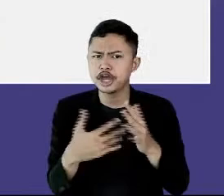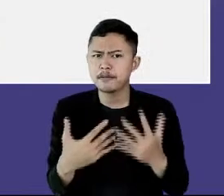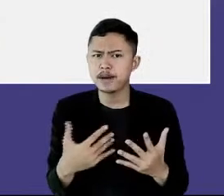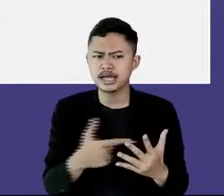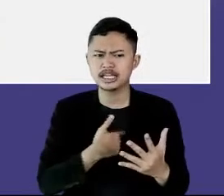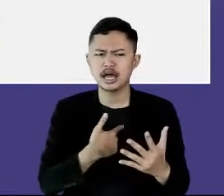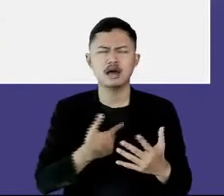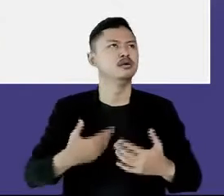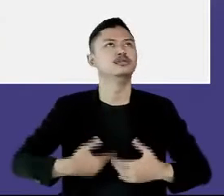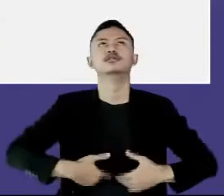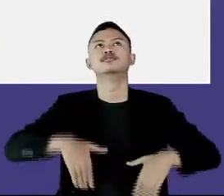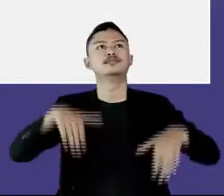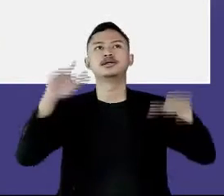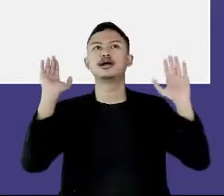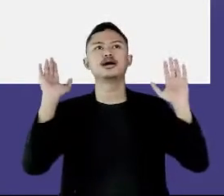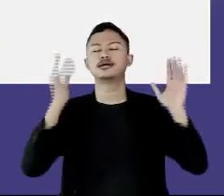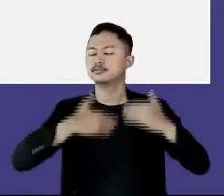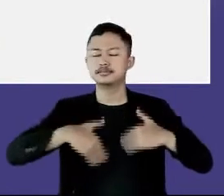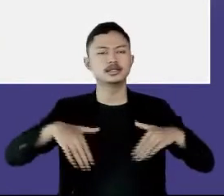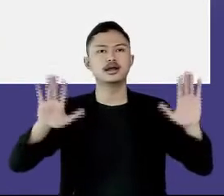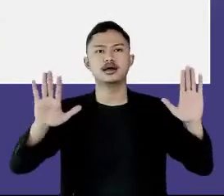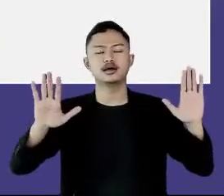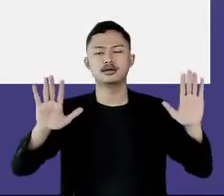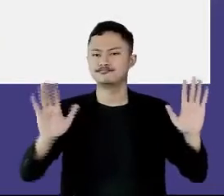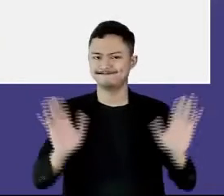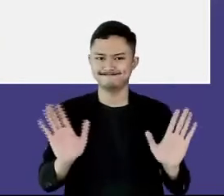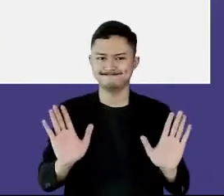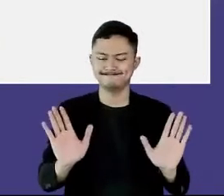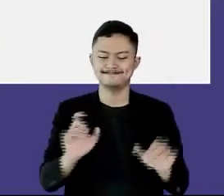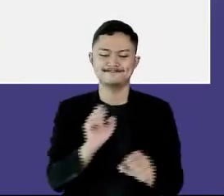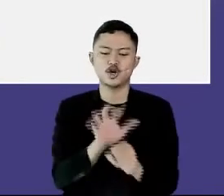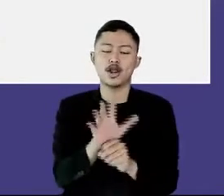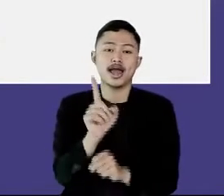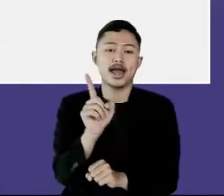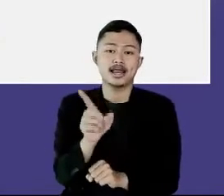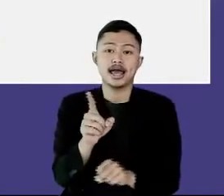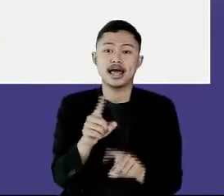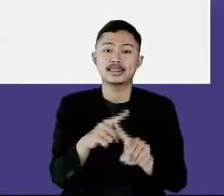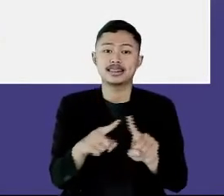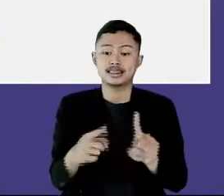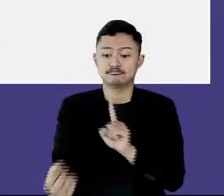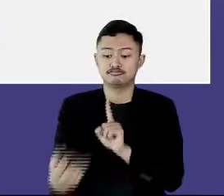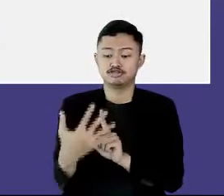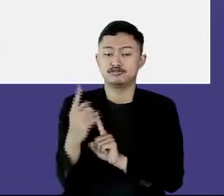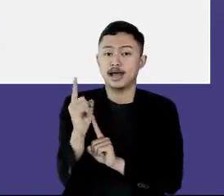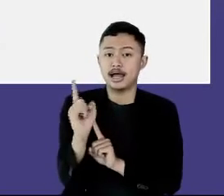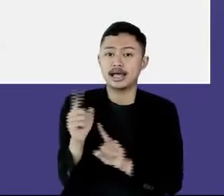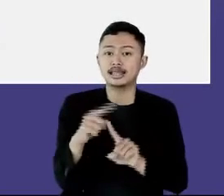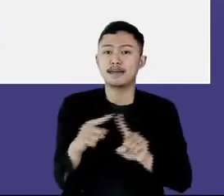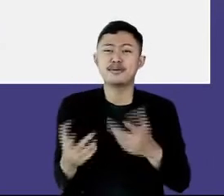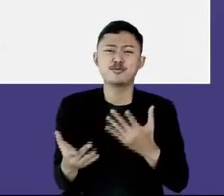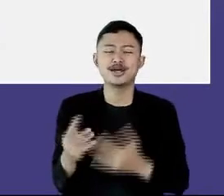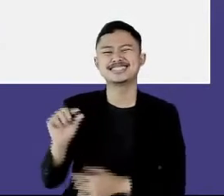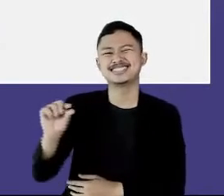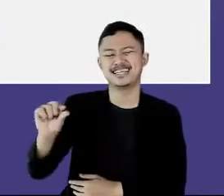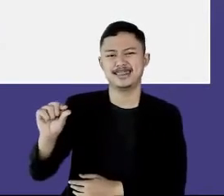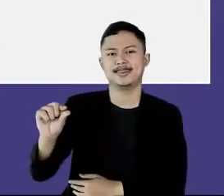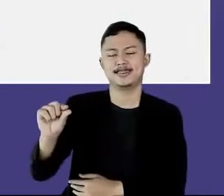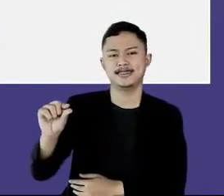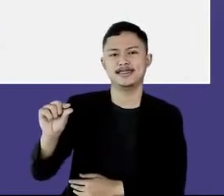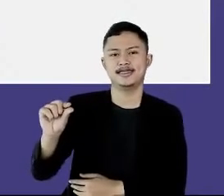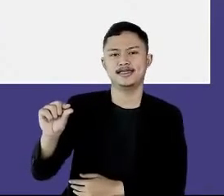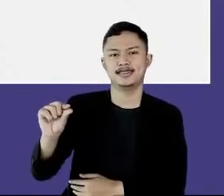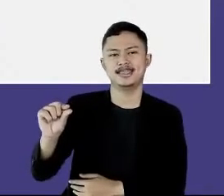kita berputus asa, kita menyerah. Enggak. Dia tetap ada yang tertular, cuma sedikit. Ya,